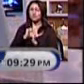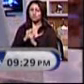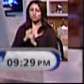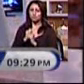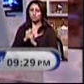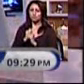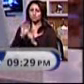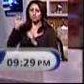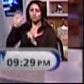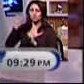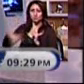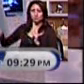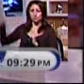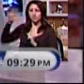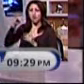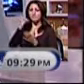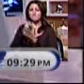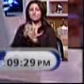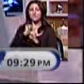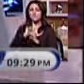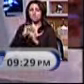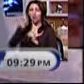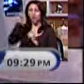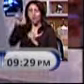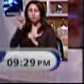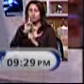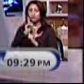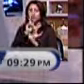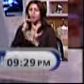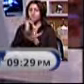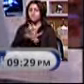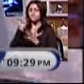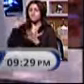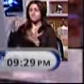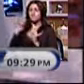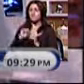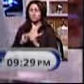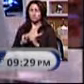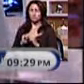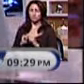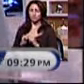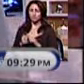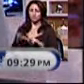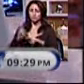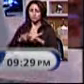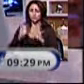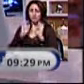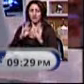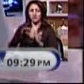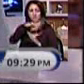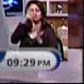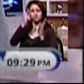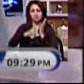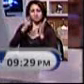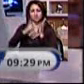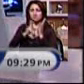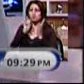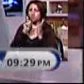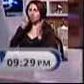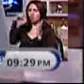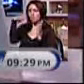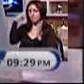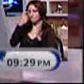أي شعب أن يمارس سلطاته بنفسه وبالتالي هو بيوكل البرلمان لممارسة السلطات. خلاص